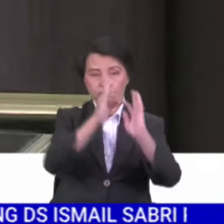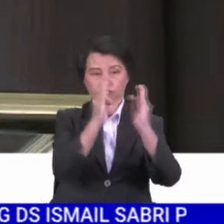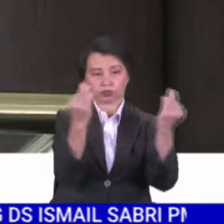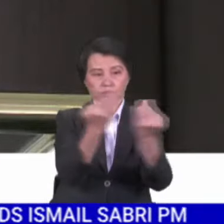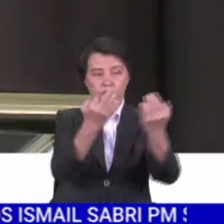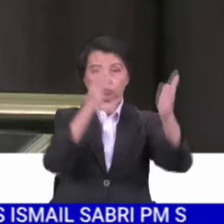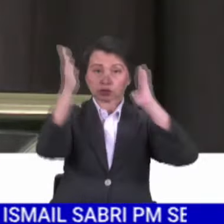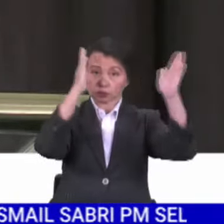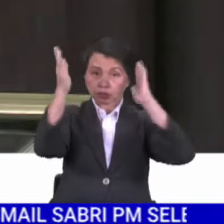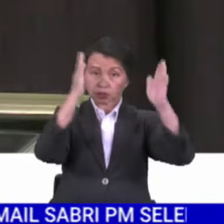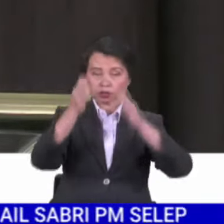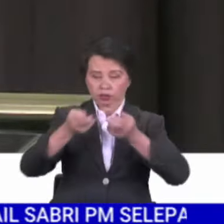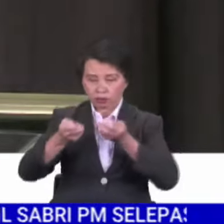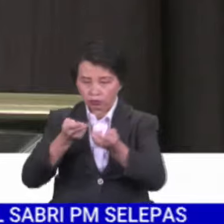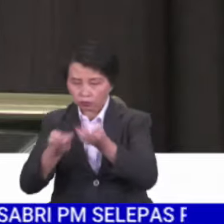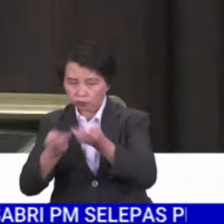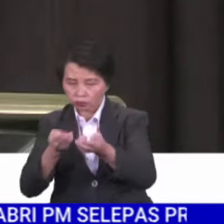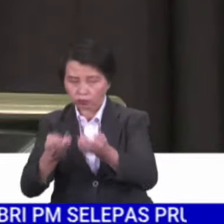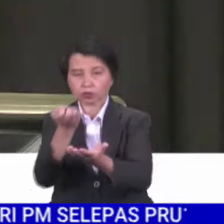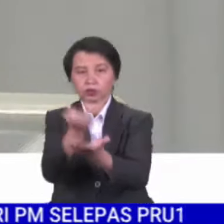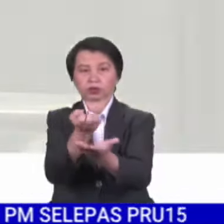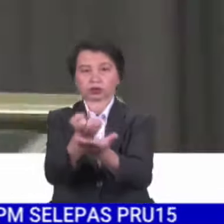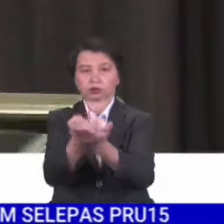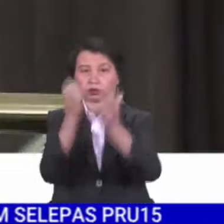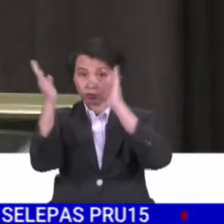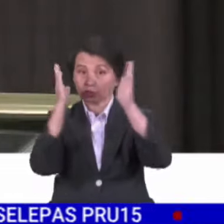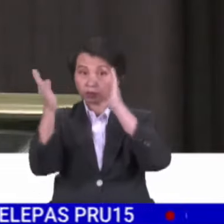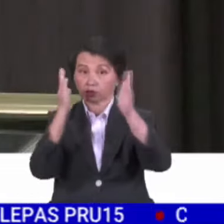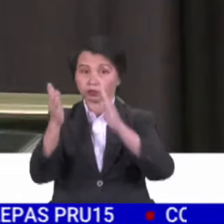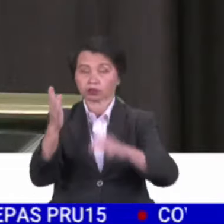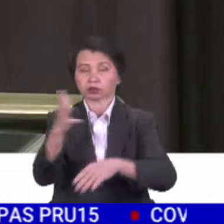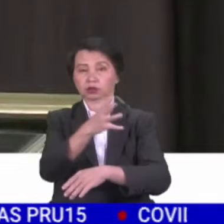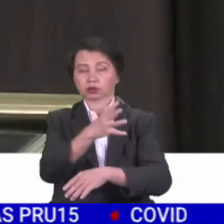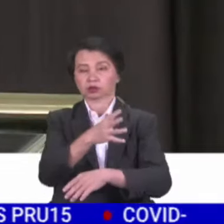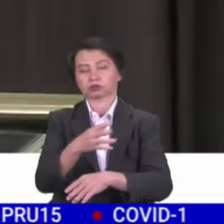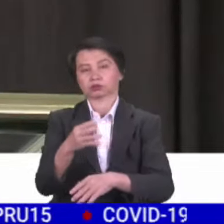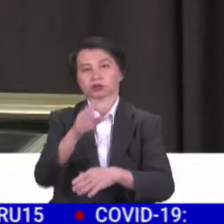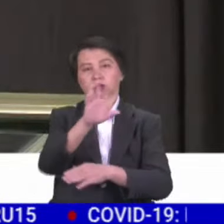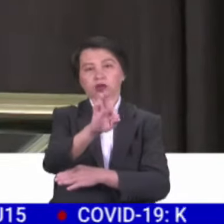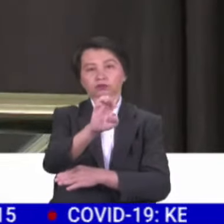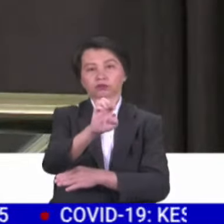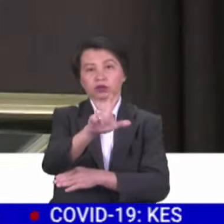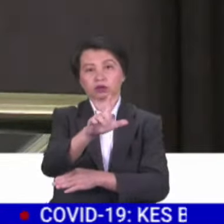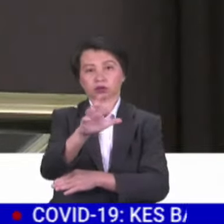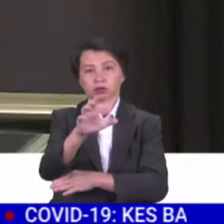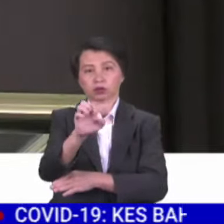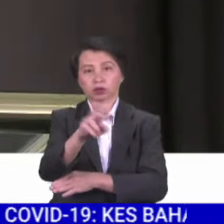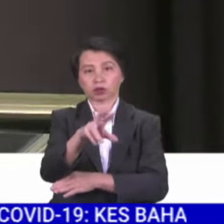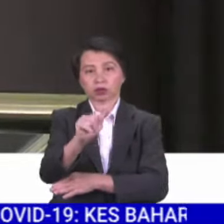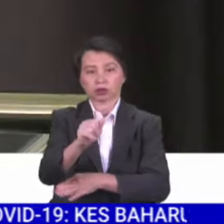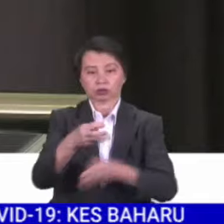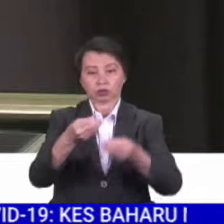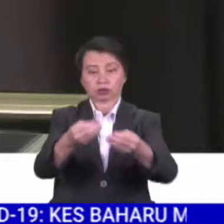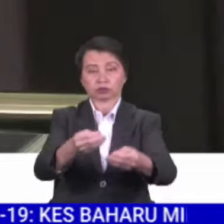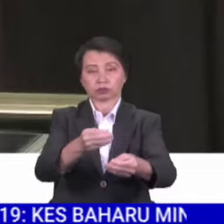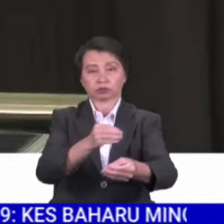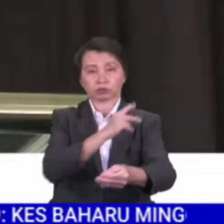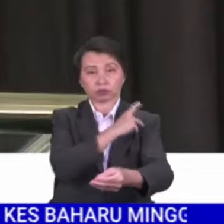Malaysia dalam mengurus tadbir ekonomi negara. Velcra Berhad yang telah diberikan mandat